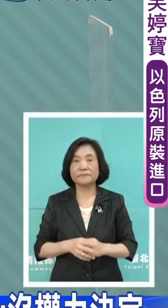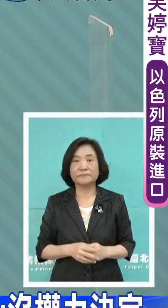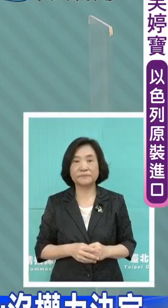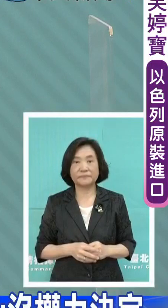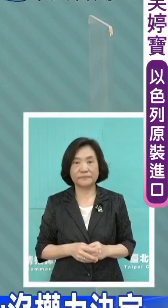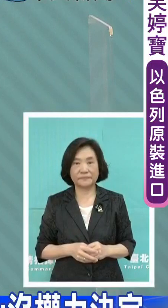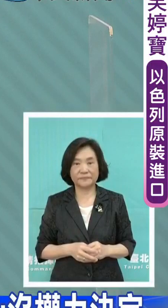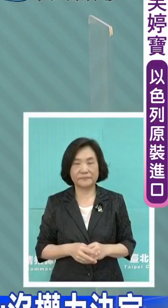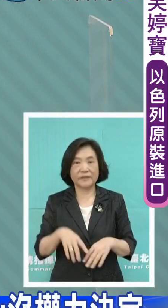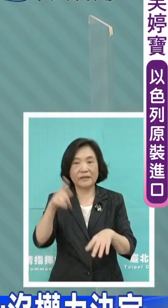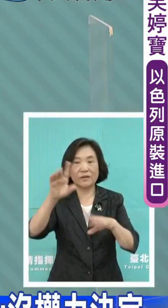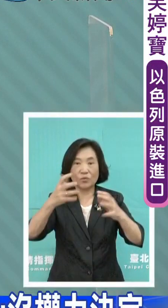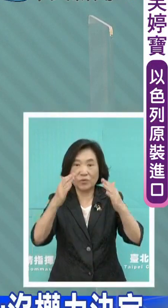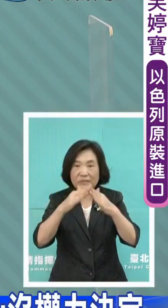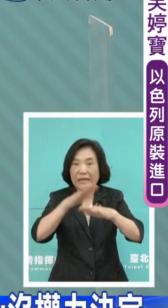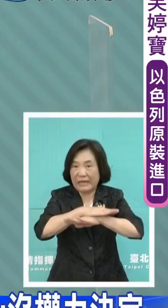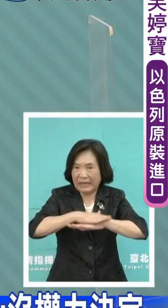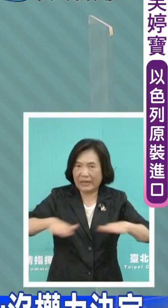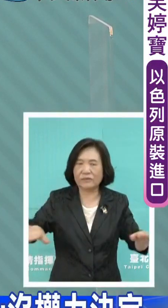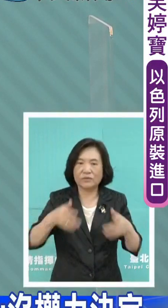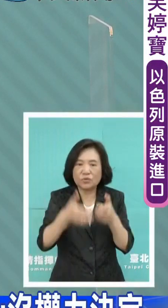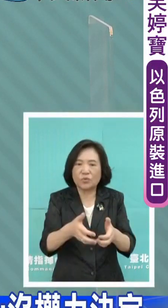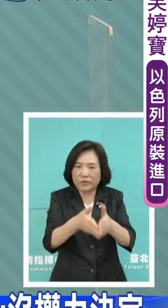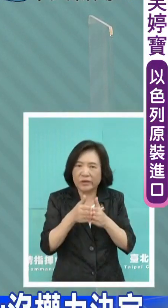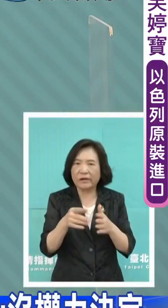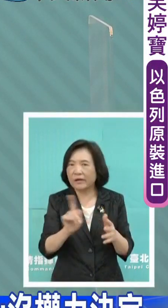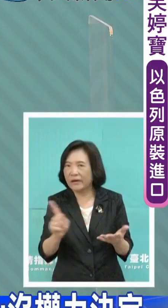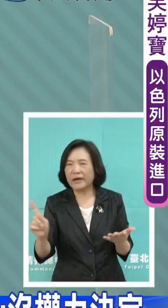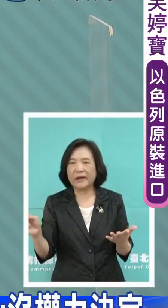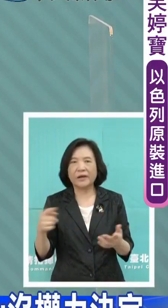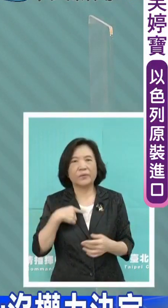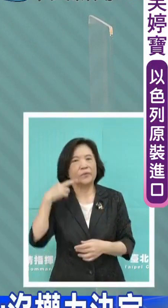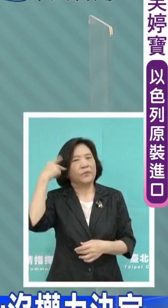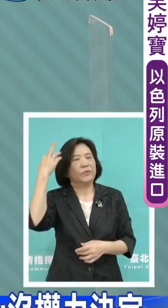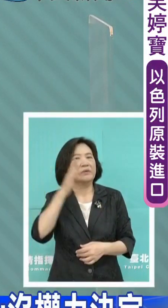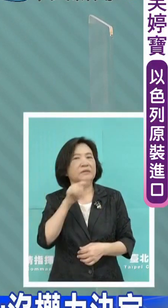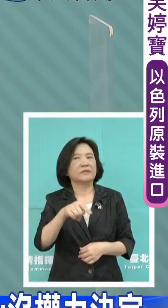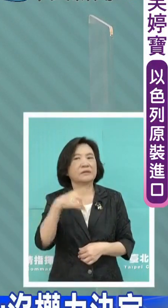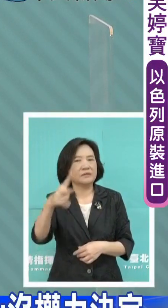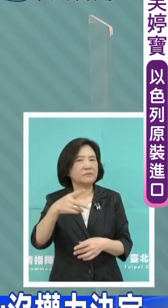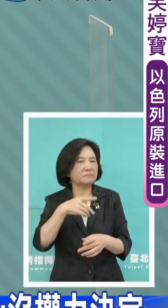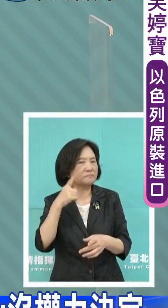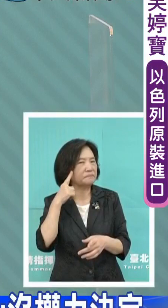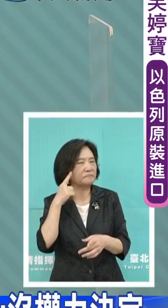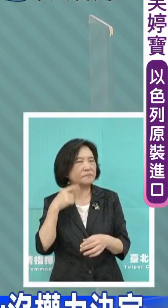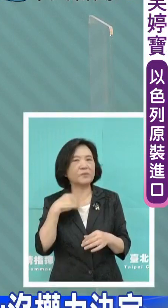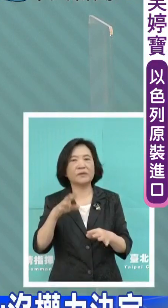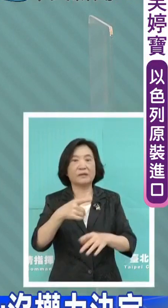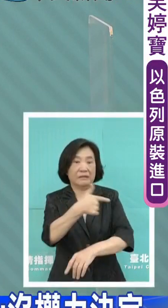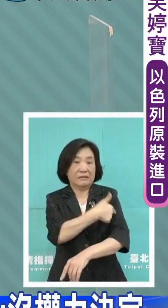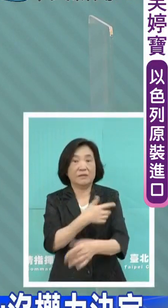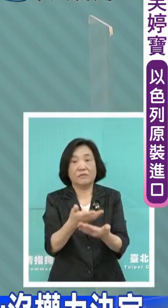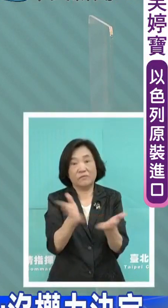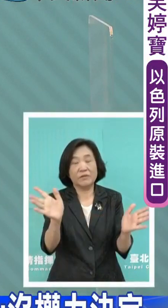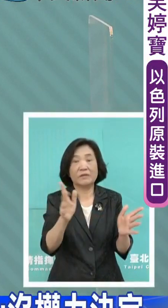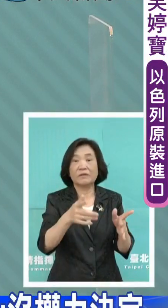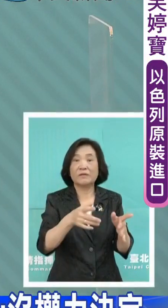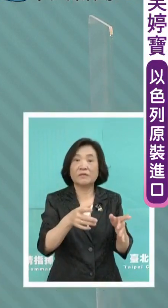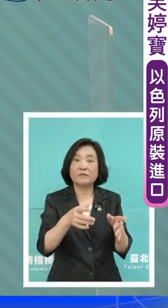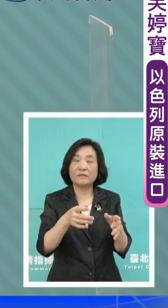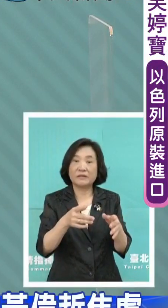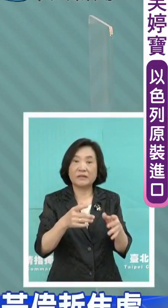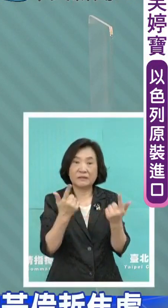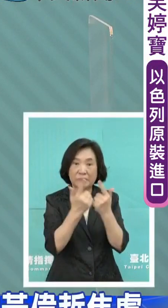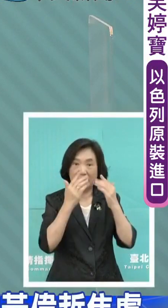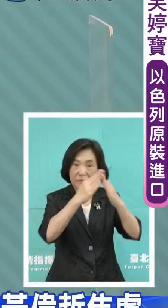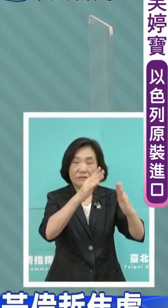这个什么国家安全哦重要的，你知道哦，所以再拨下去，所以目前这个疫苗的分配也不是